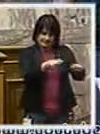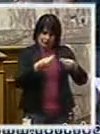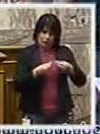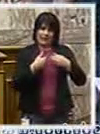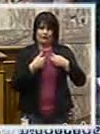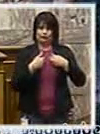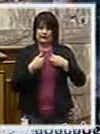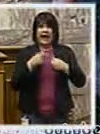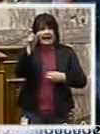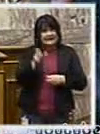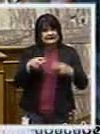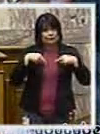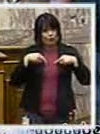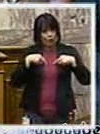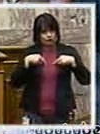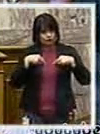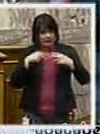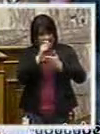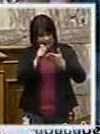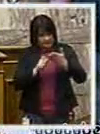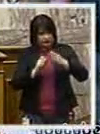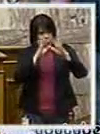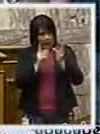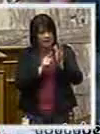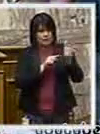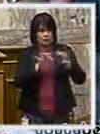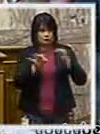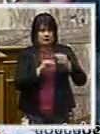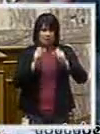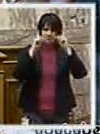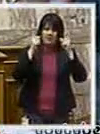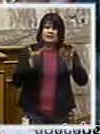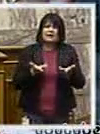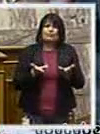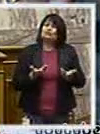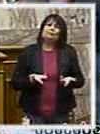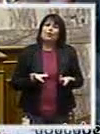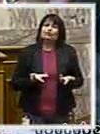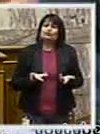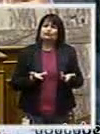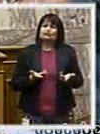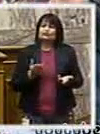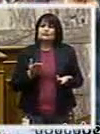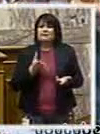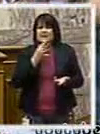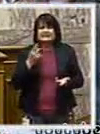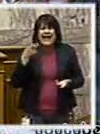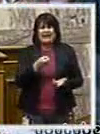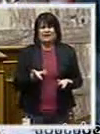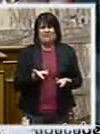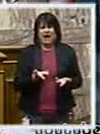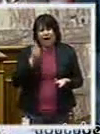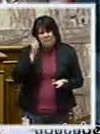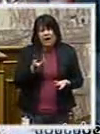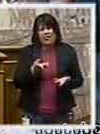Εάν εσείς το συντάξατε, μου κάνει εντύπωση πώς φέρατε αυτό το πράγματι εγκληματικό νομοσχέδιο τη